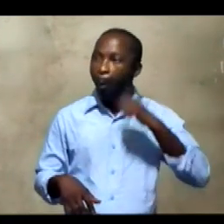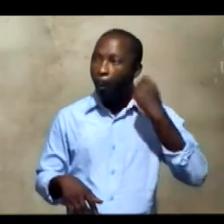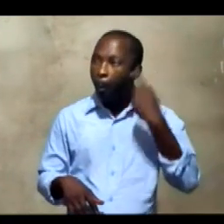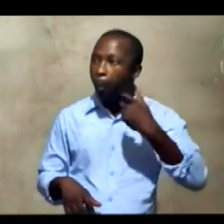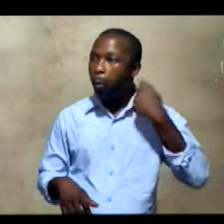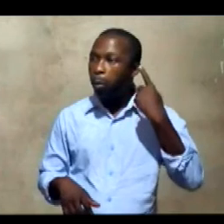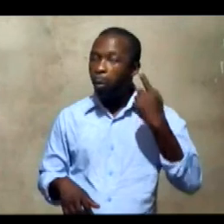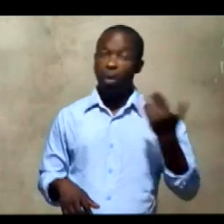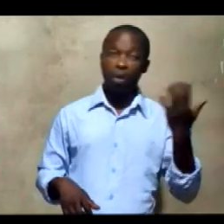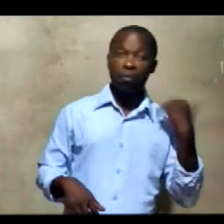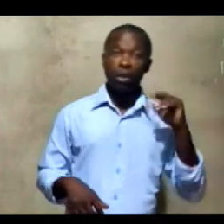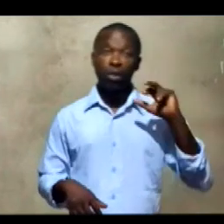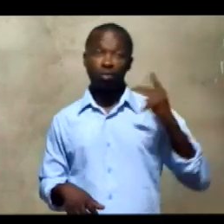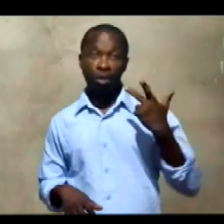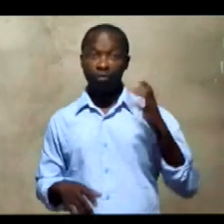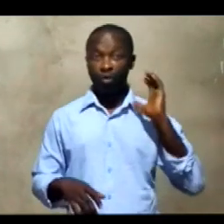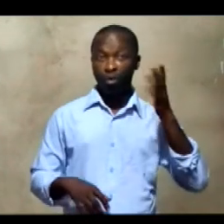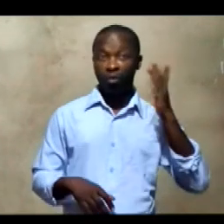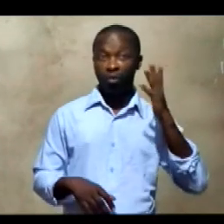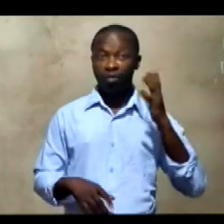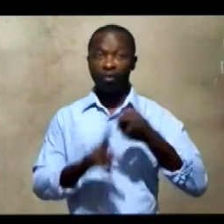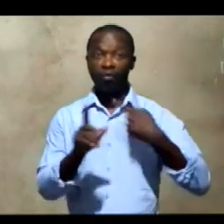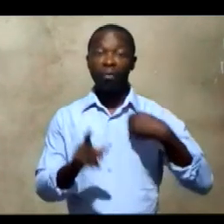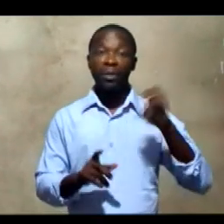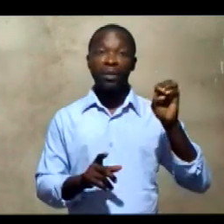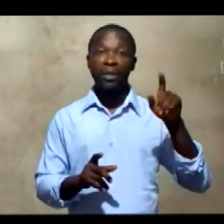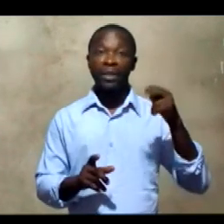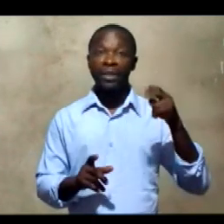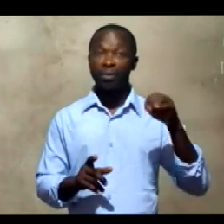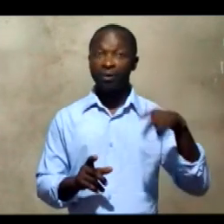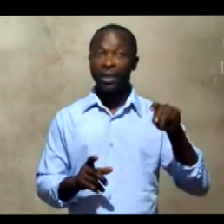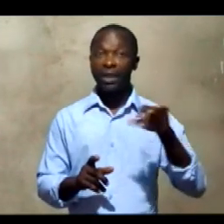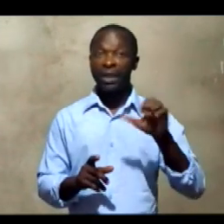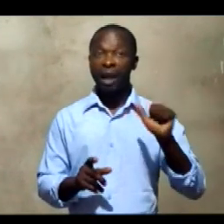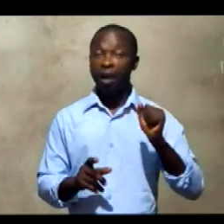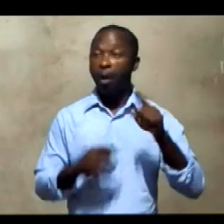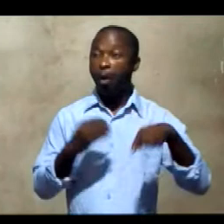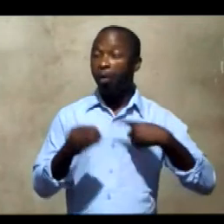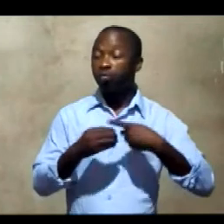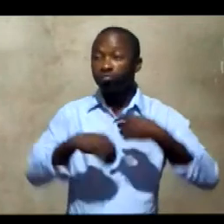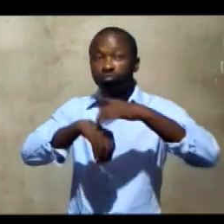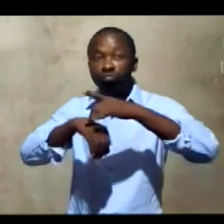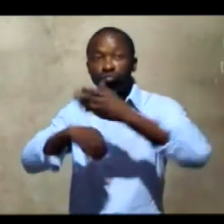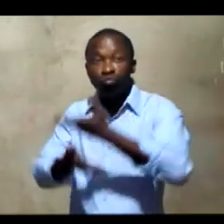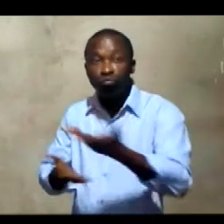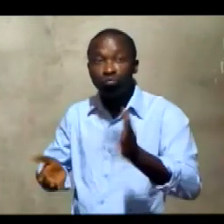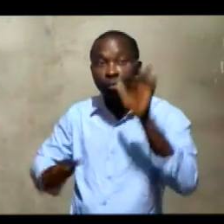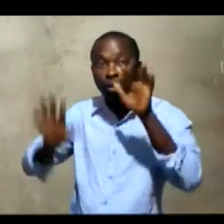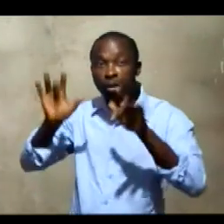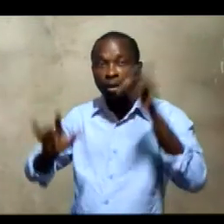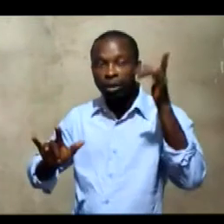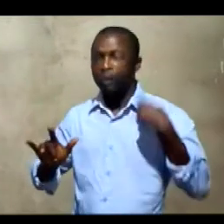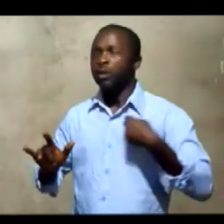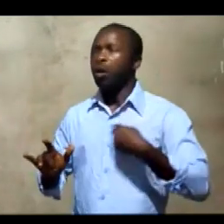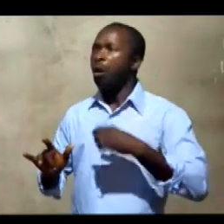sur l'exploitation minière ce 25 novembre 2019, les autorités ont annoncé des incitations aux investisseurs capables d'utiliser les ressources